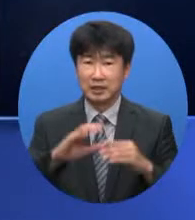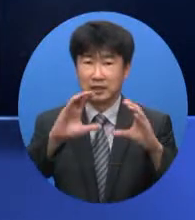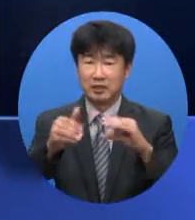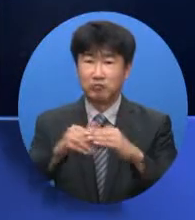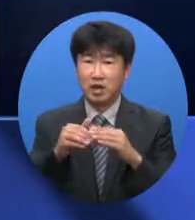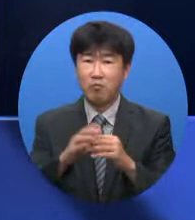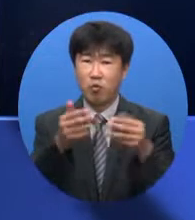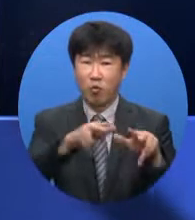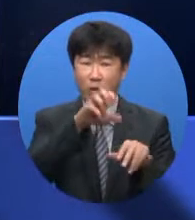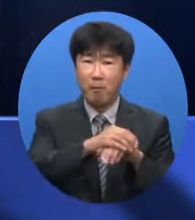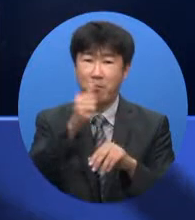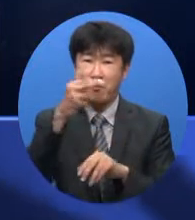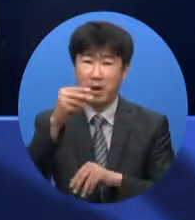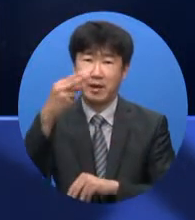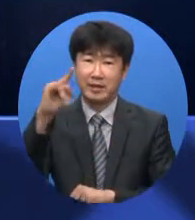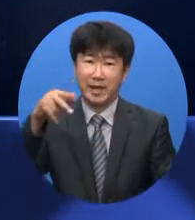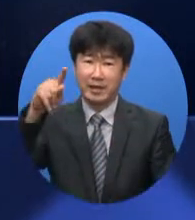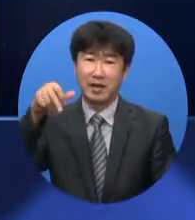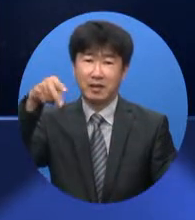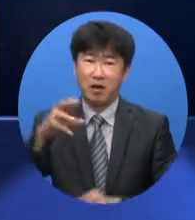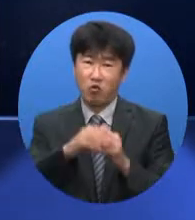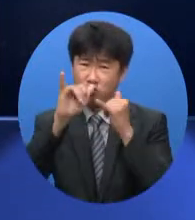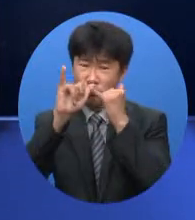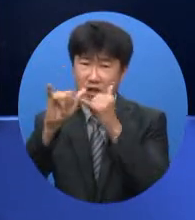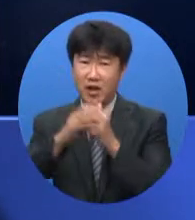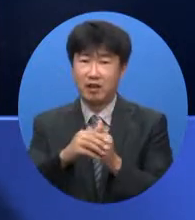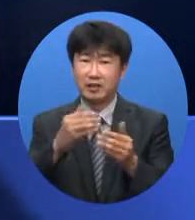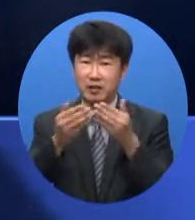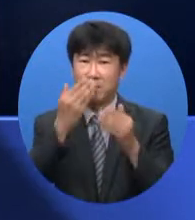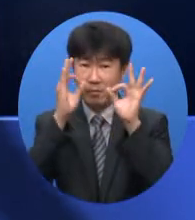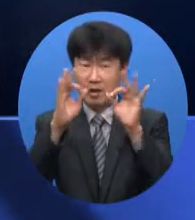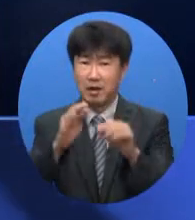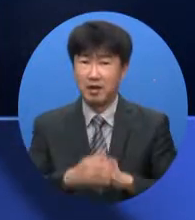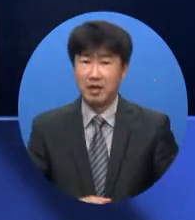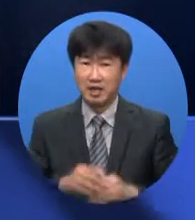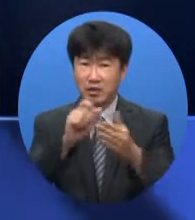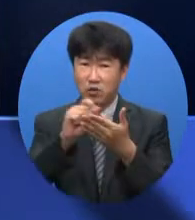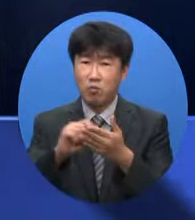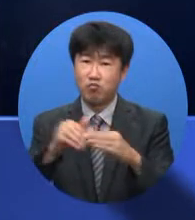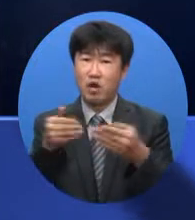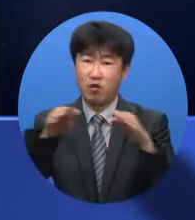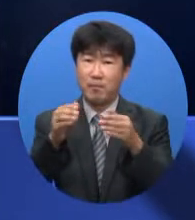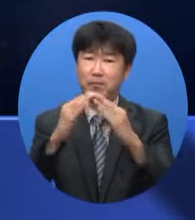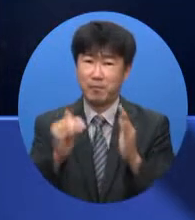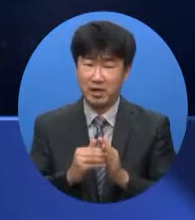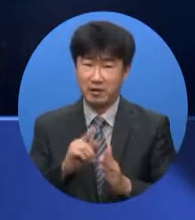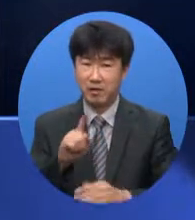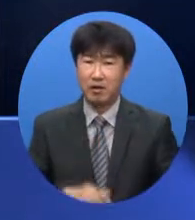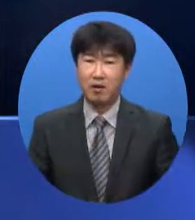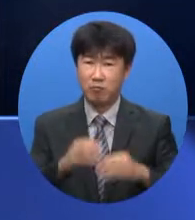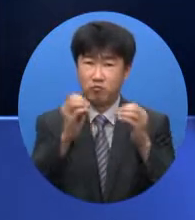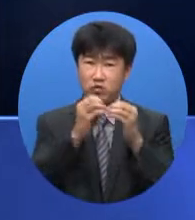대장경 테마파크는 8만 대장경의 위대함을 체험해볼 수 있는 곳입니다. 이곳에 또 다른 볼거리인 기록문화관이